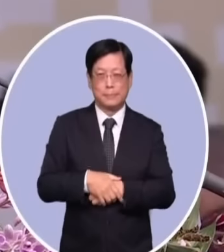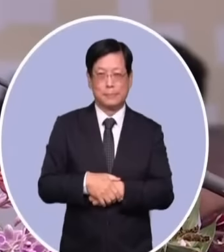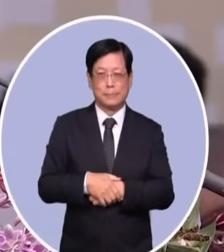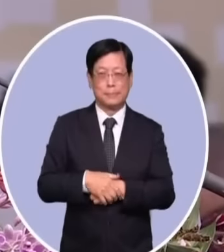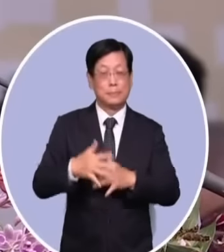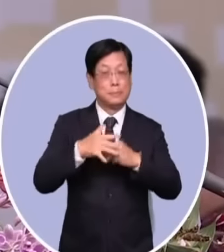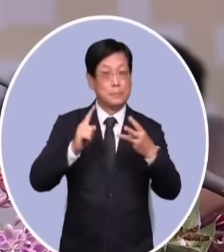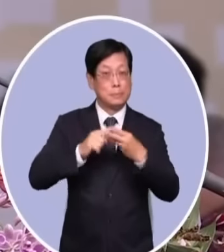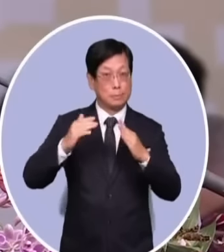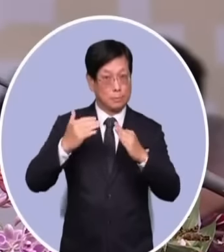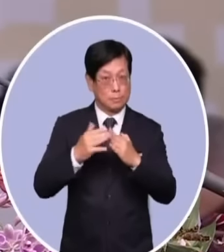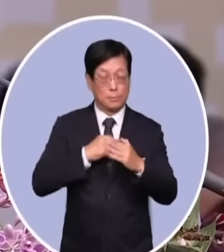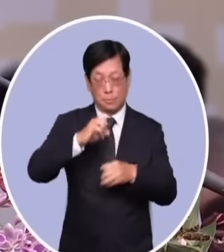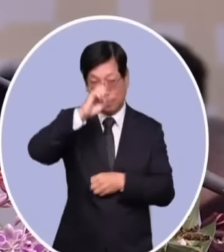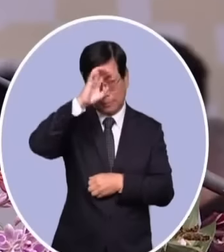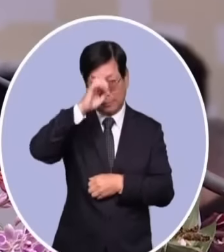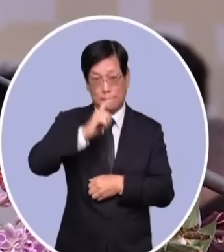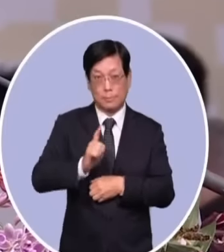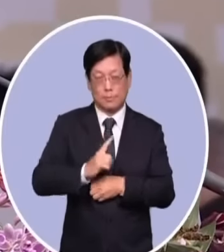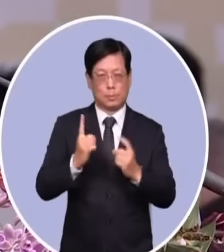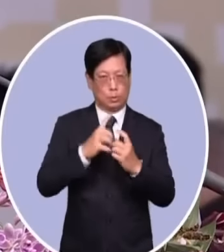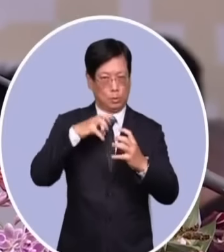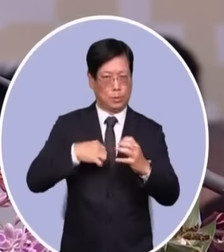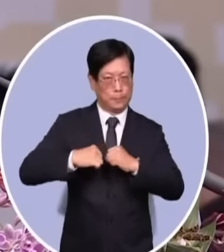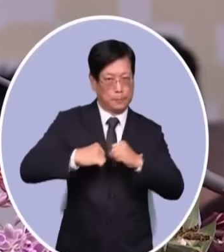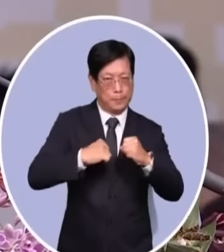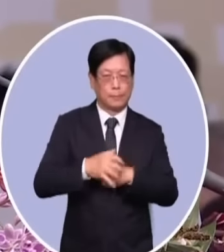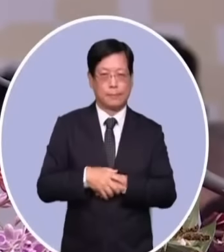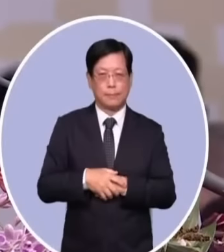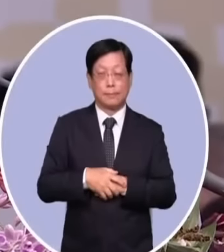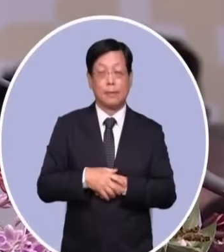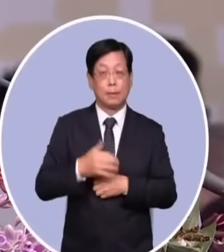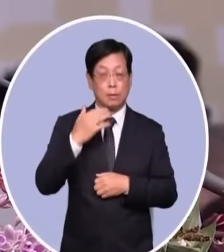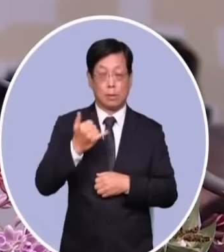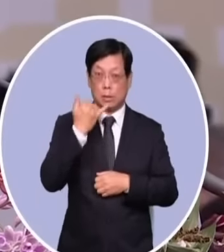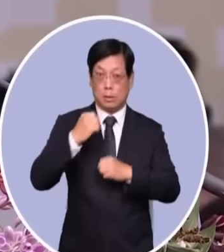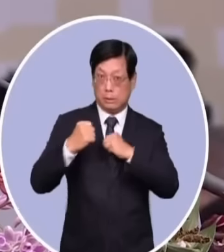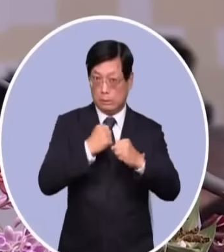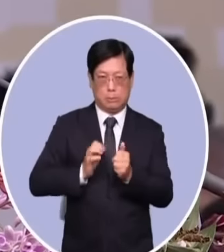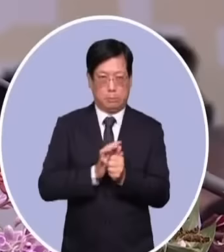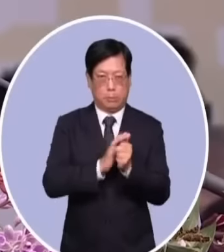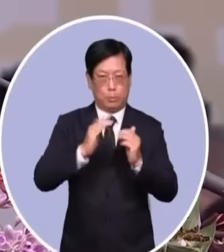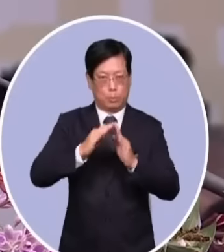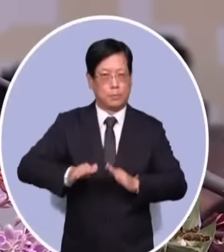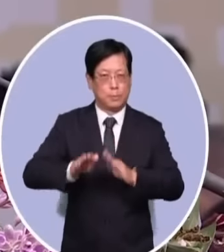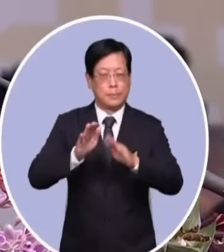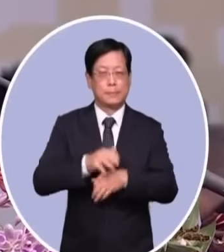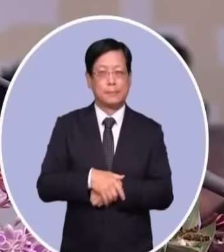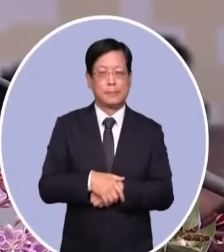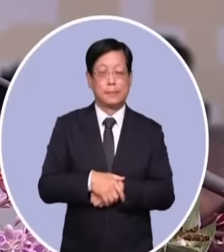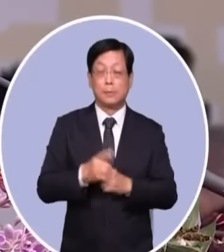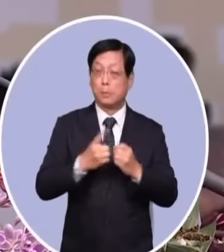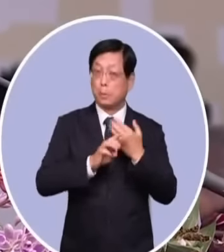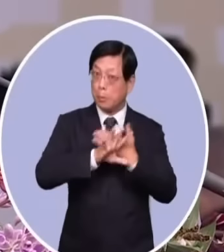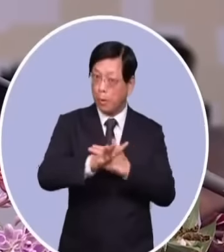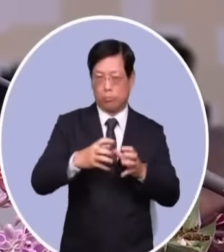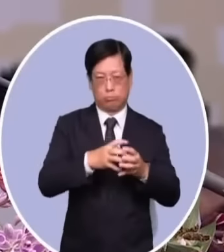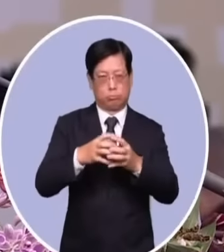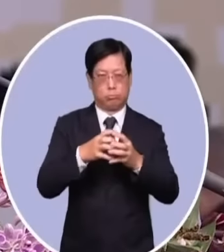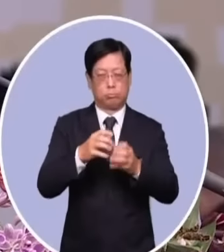民主国家的政党对内竞争，借由竞争推动国家进步，对外团